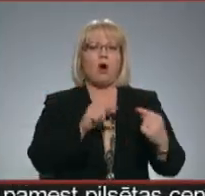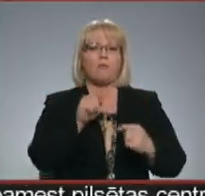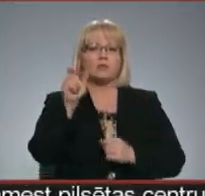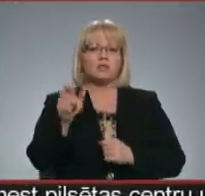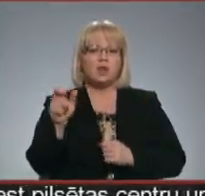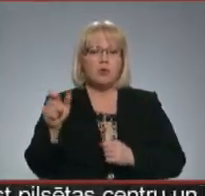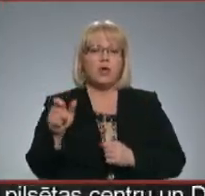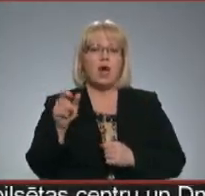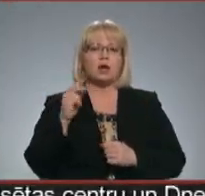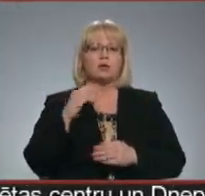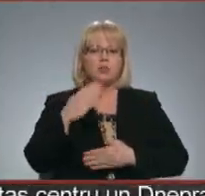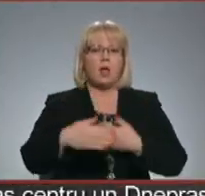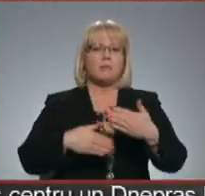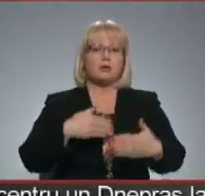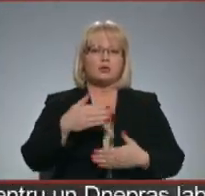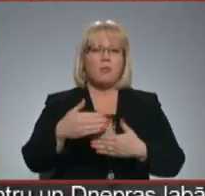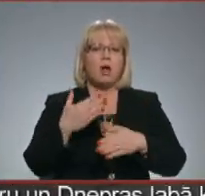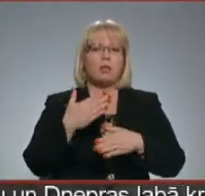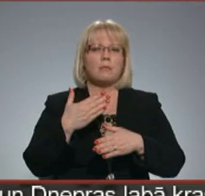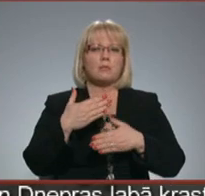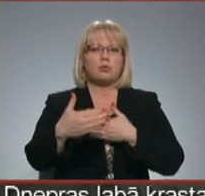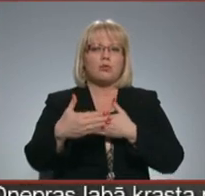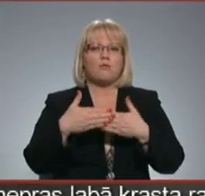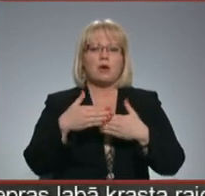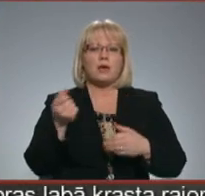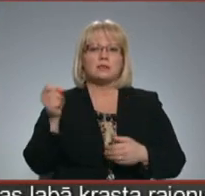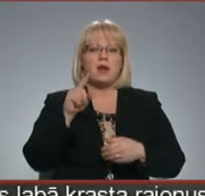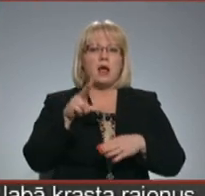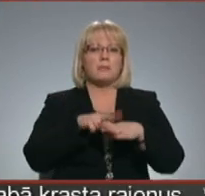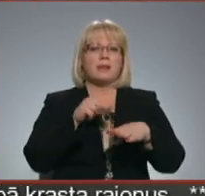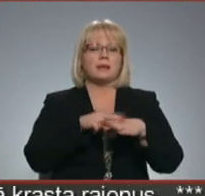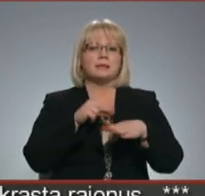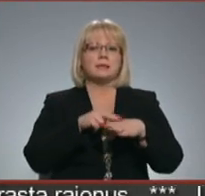Opozicionāri soli pa solim tuvojās vairāk